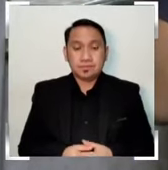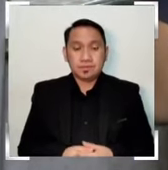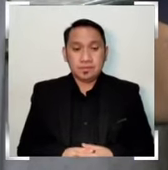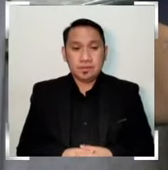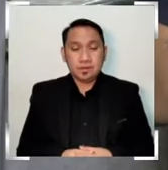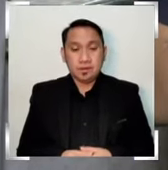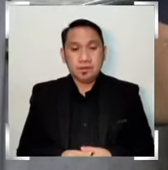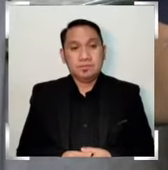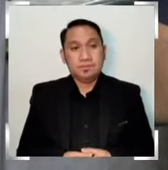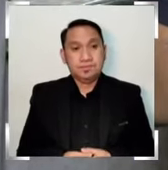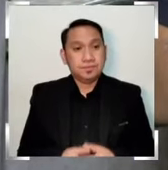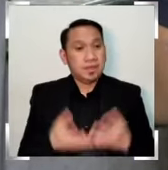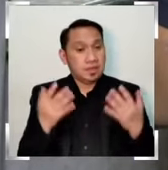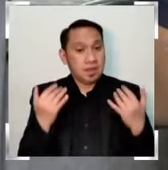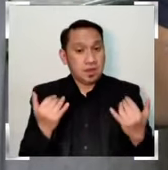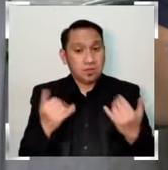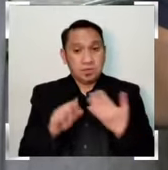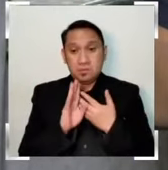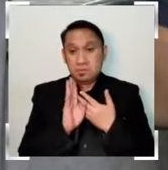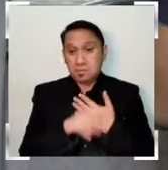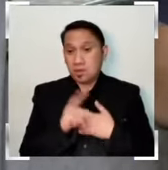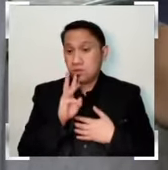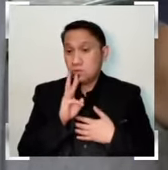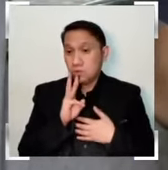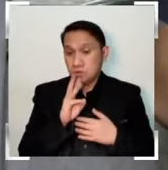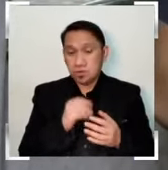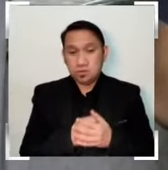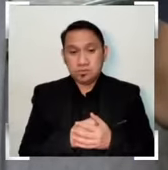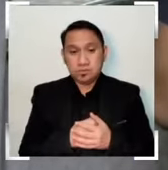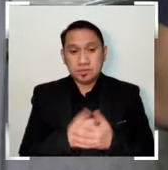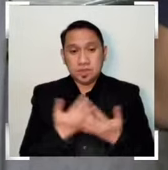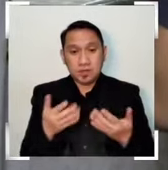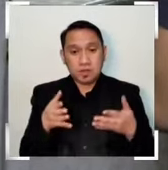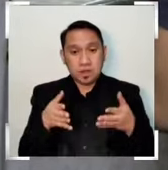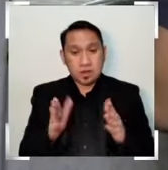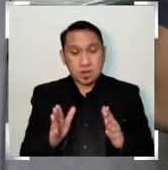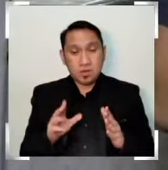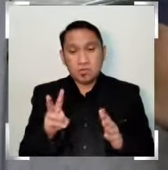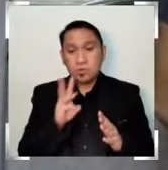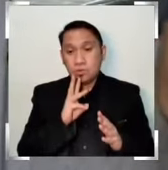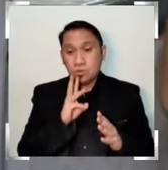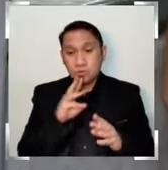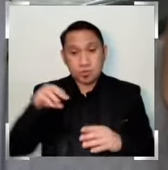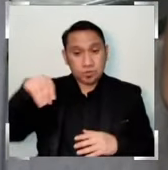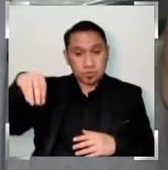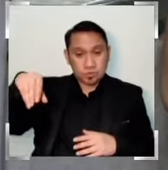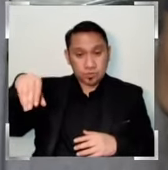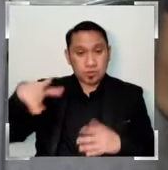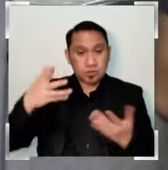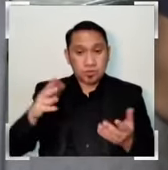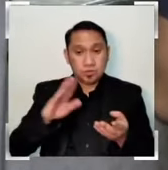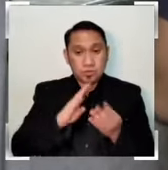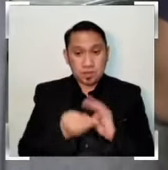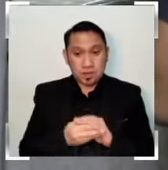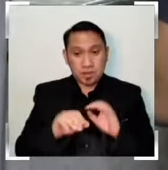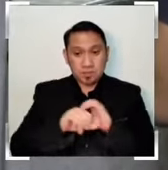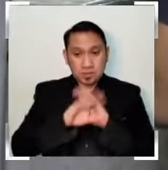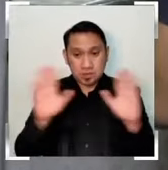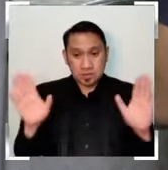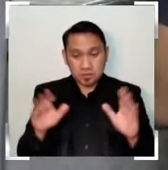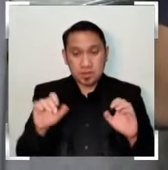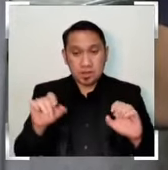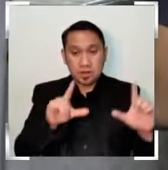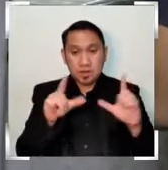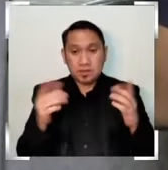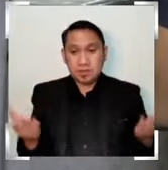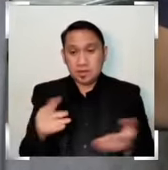Pia, oras na bumalik ang water service, bilin na Maynilad, nahayaan munang dumaloy ang tubig sa gripo hanggang sa luminaw ito. Live mula rito sa Pasay para sa